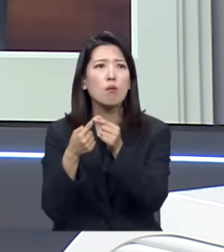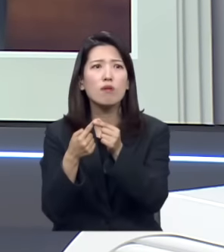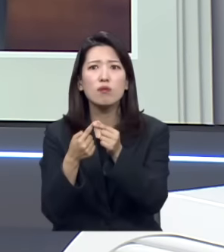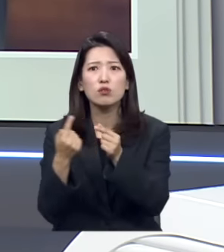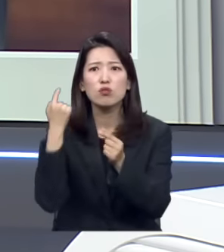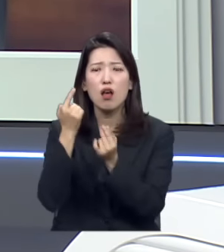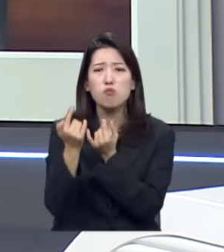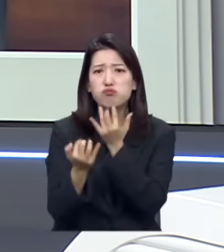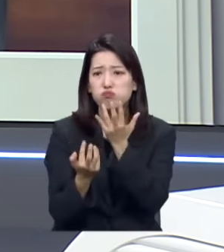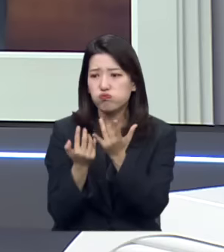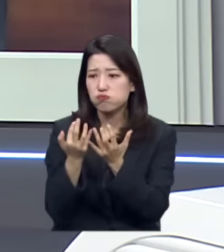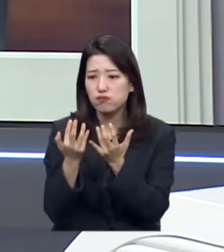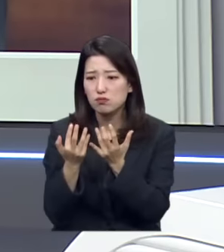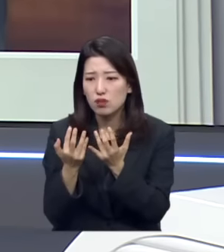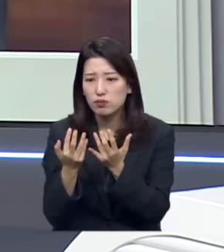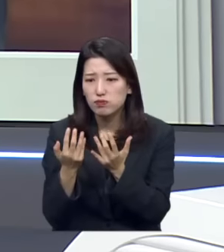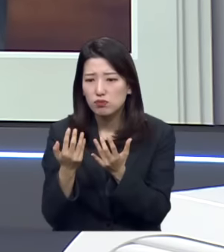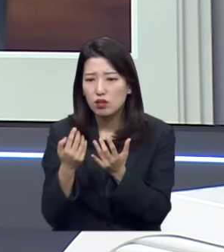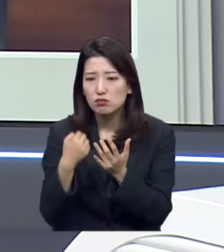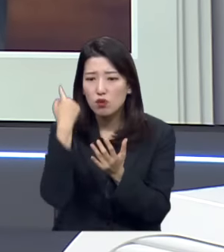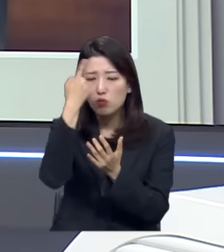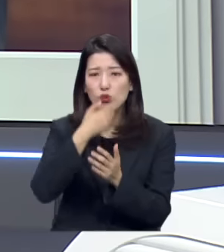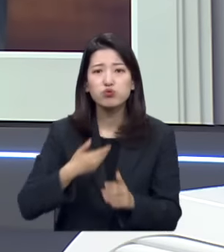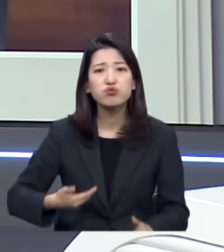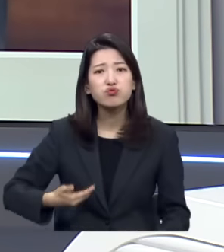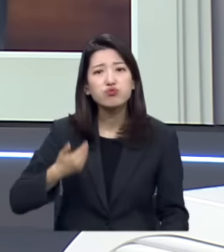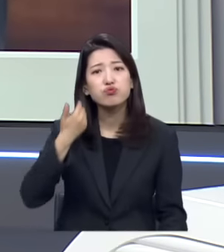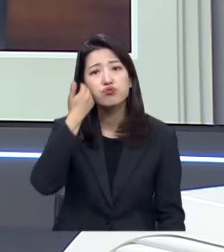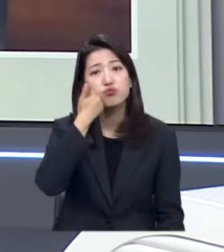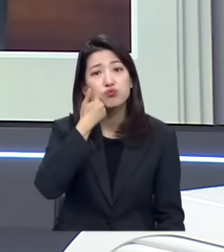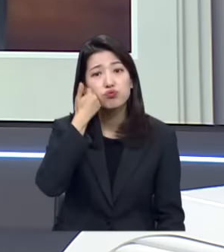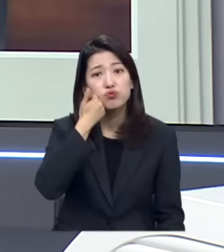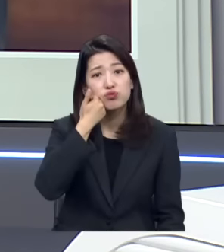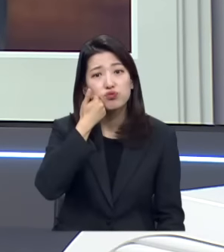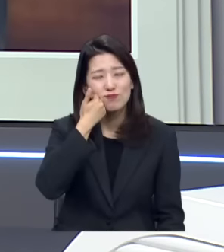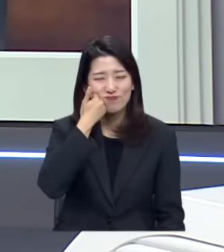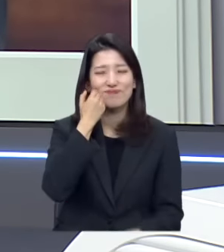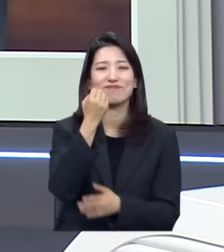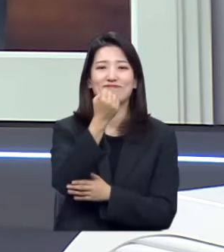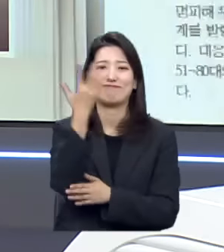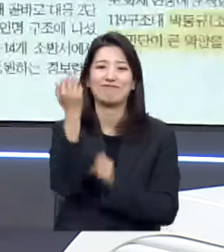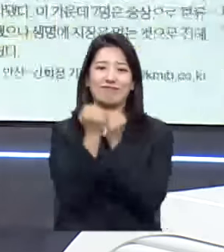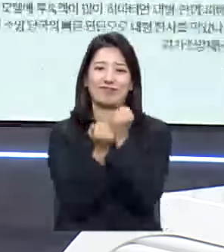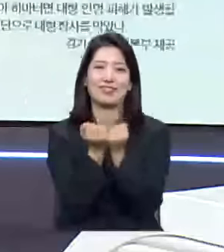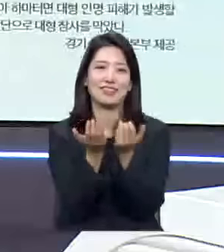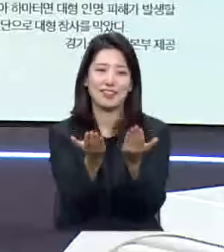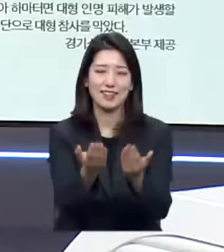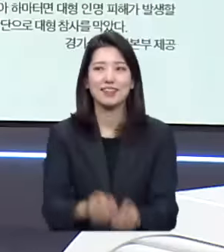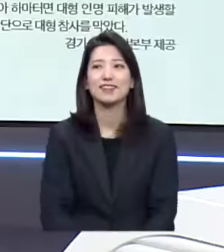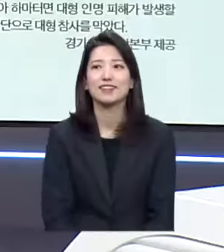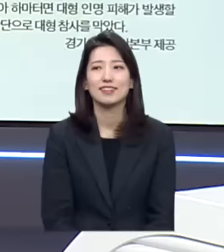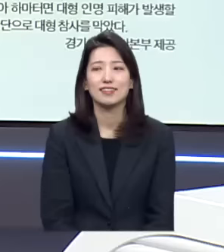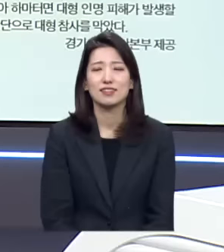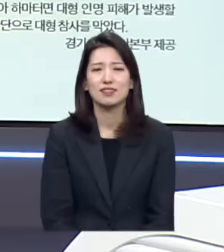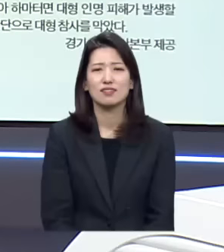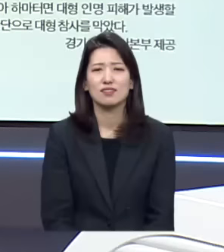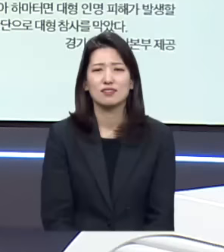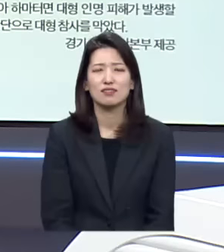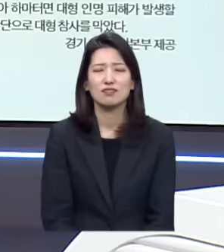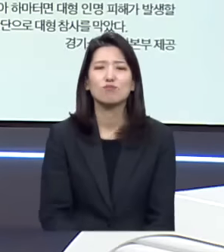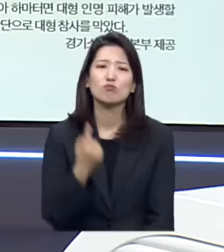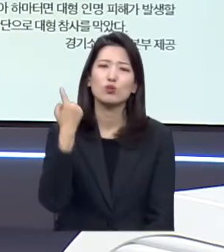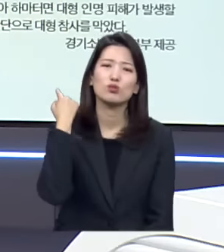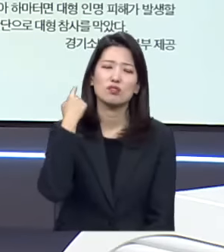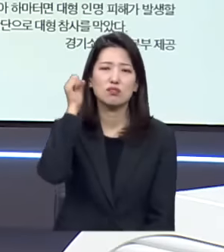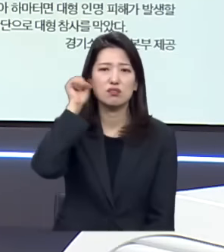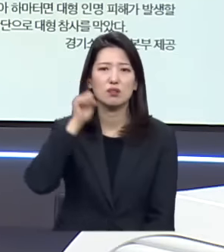불이 난것 같은데, 누구지? 싶으실 수 있어요. 기사를 같이 볼까요? 네. 사실